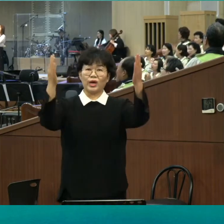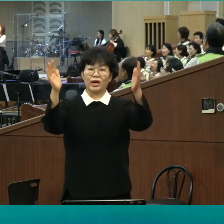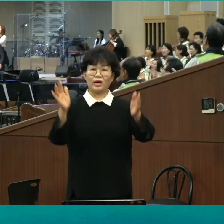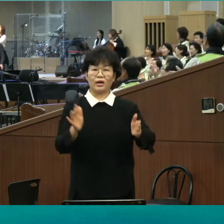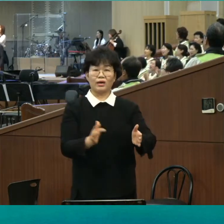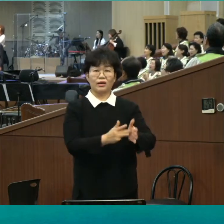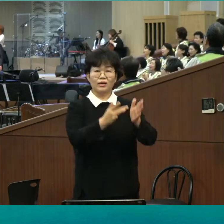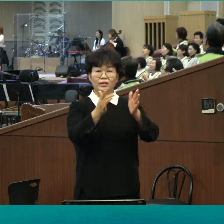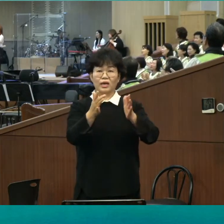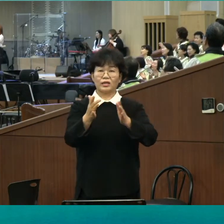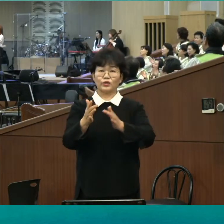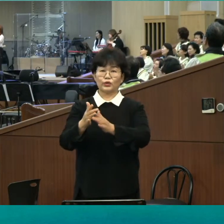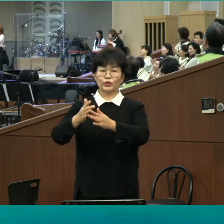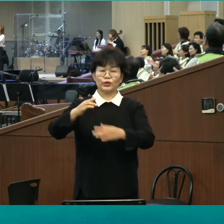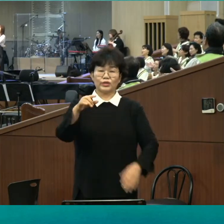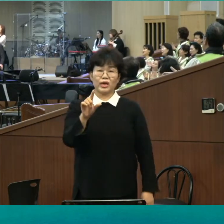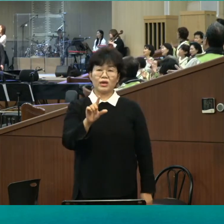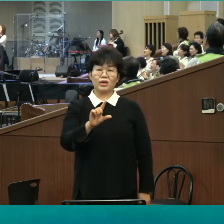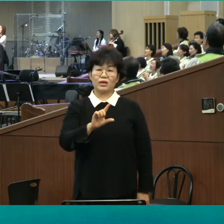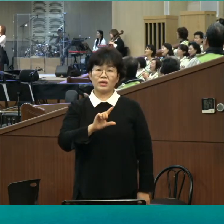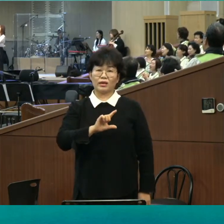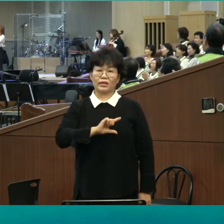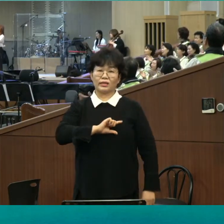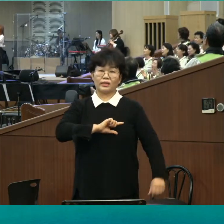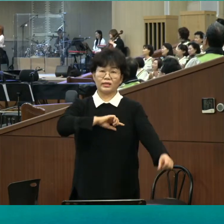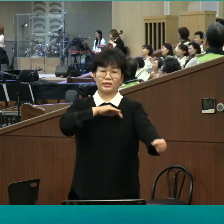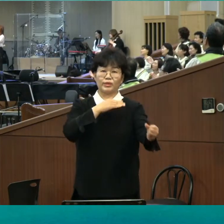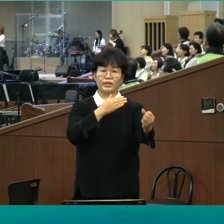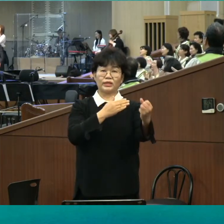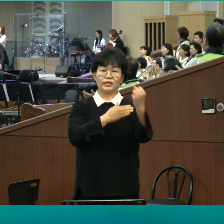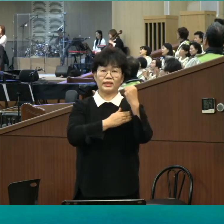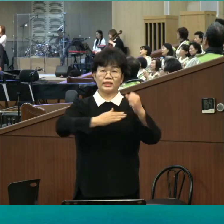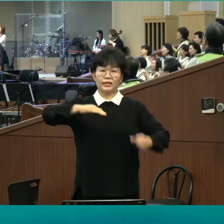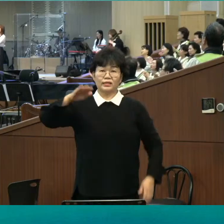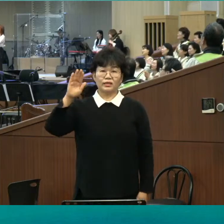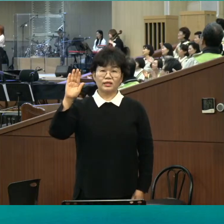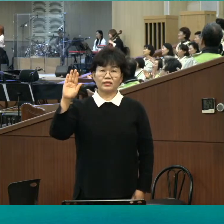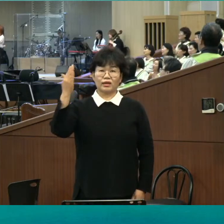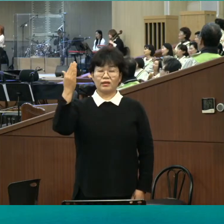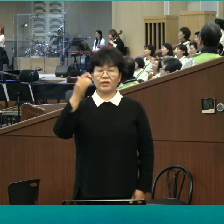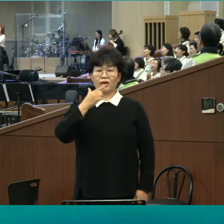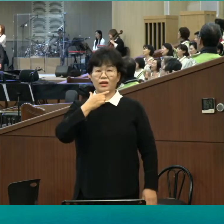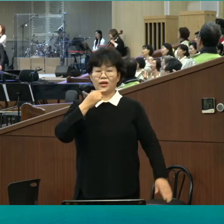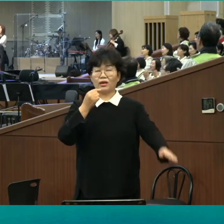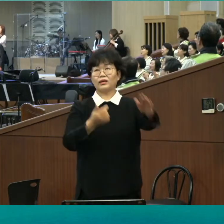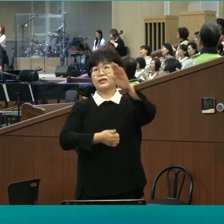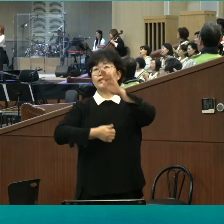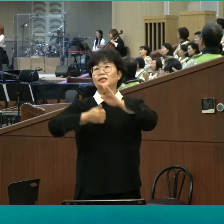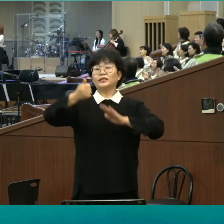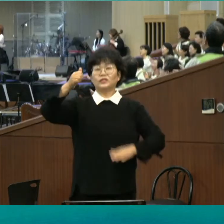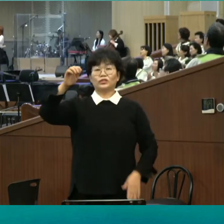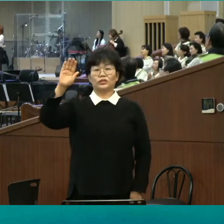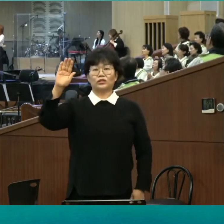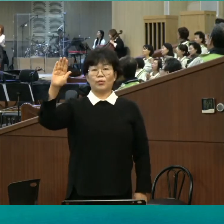할렐루야. 예수의 이름이 능력되네. 소망이